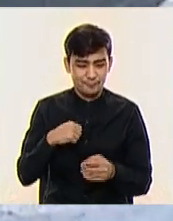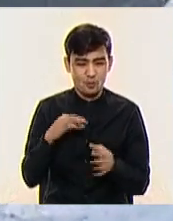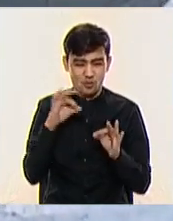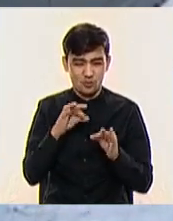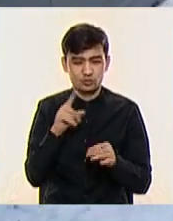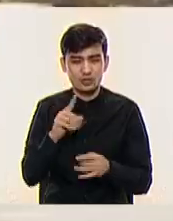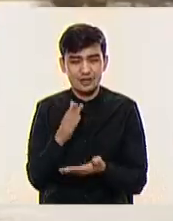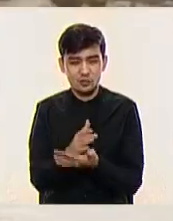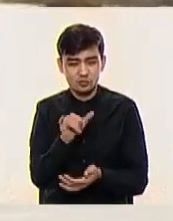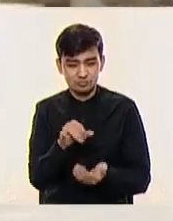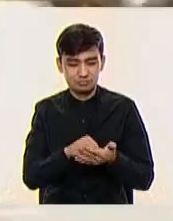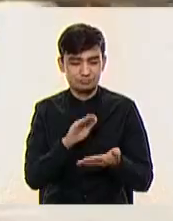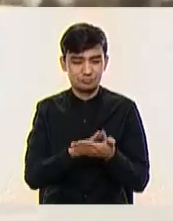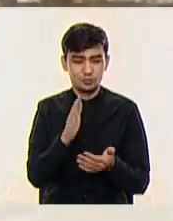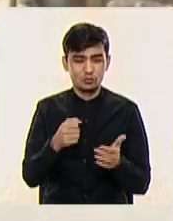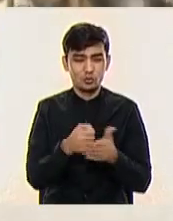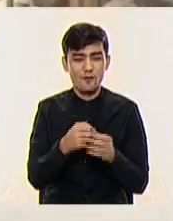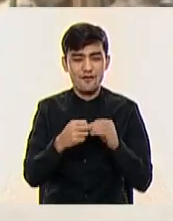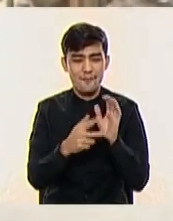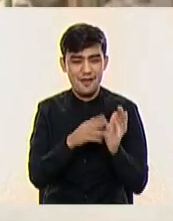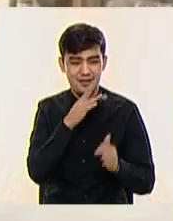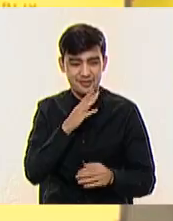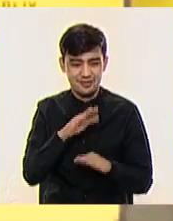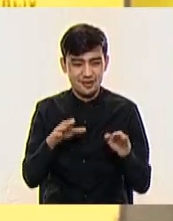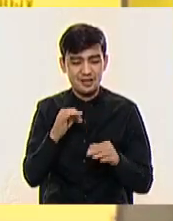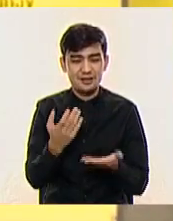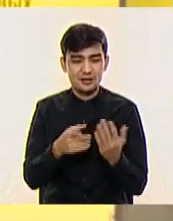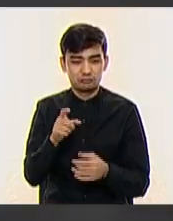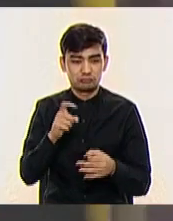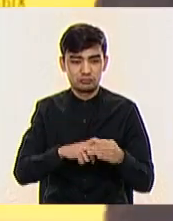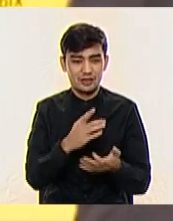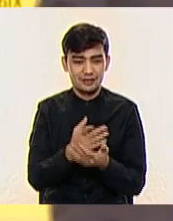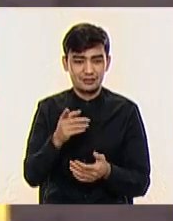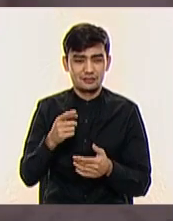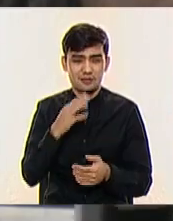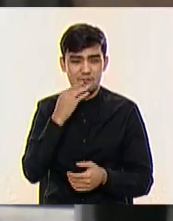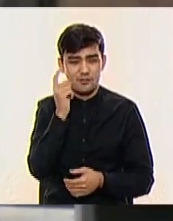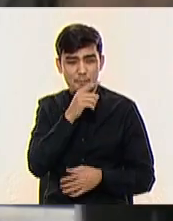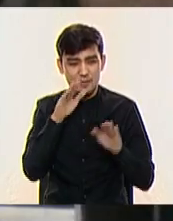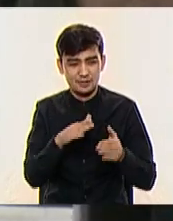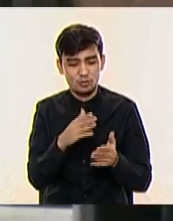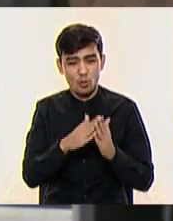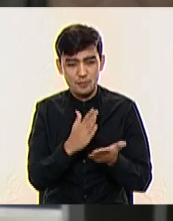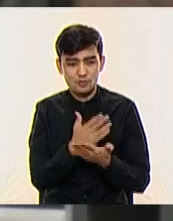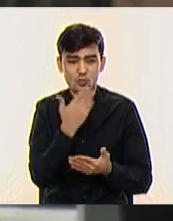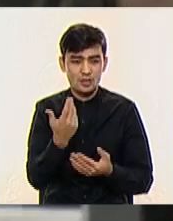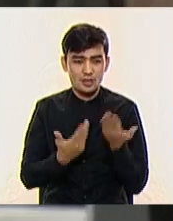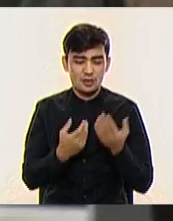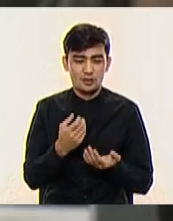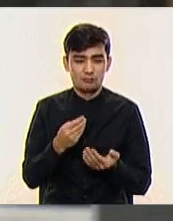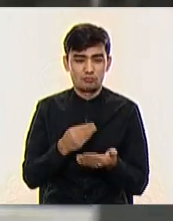Декларацию нужно сдавать даже за детей до 18 лет, если на них зарегистрировано имущество за рубежом, ценные бумаги или